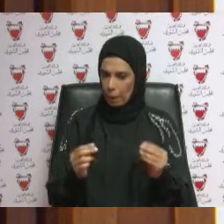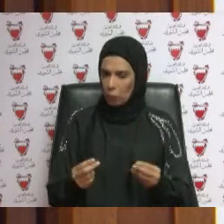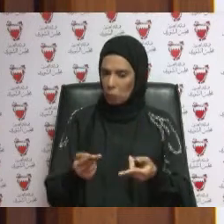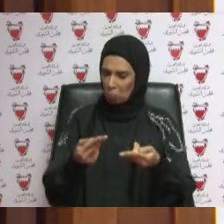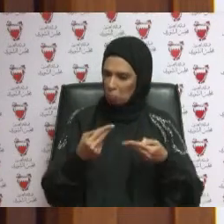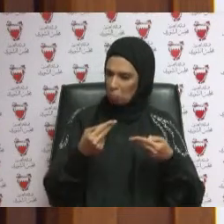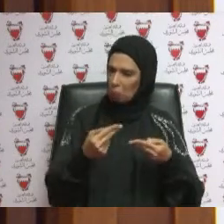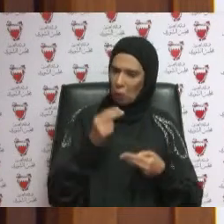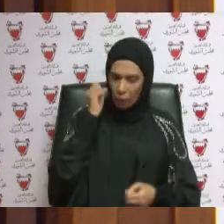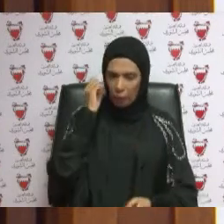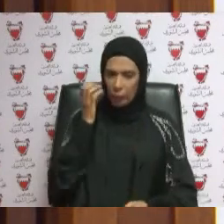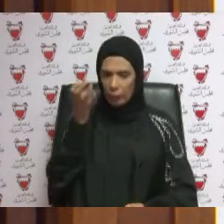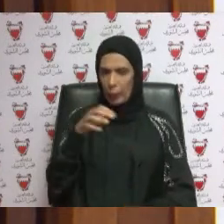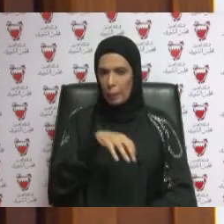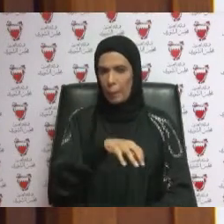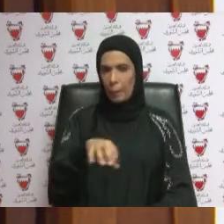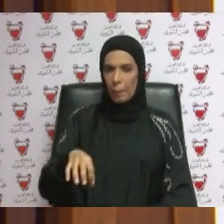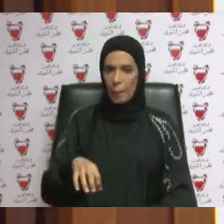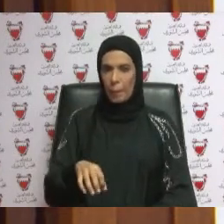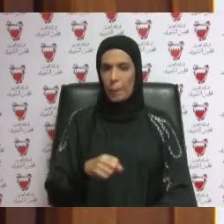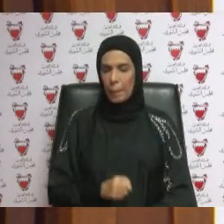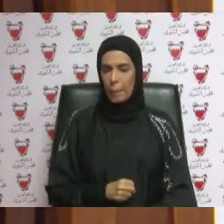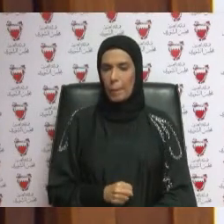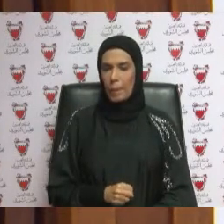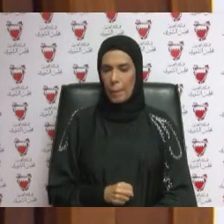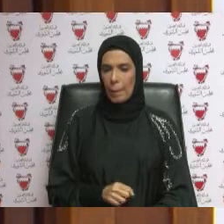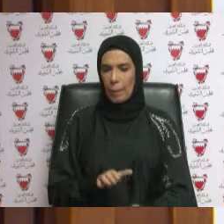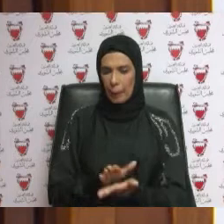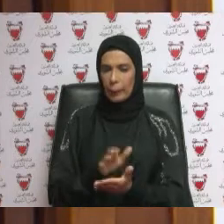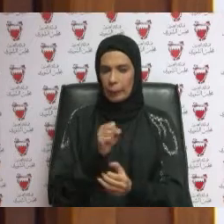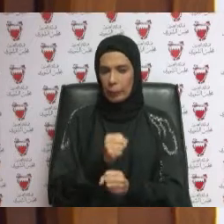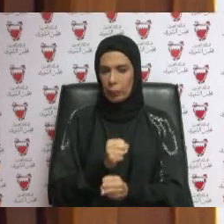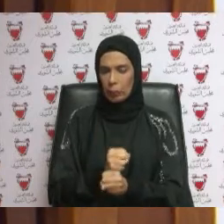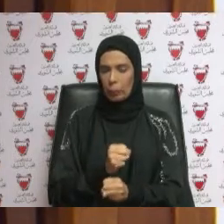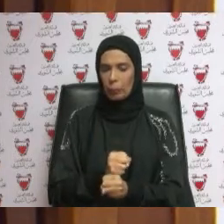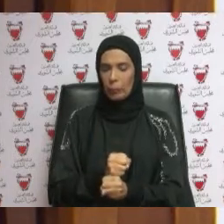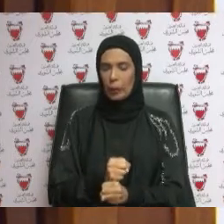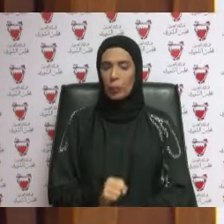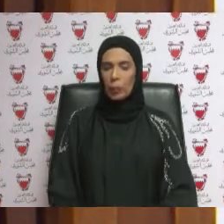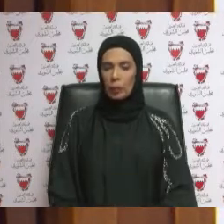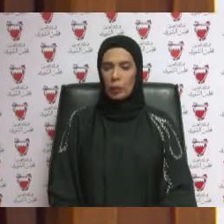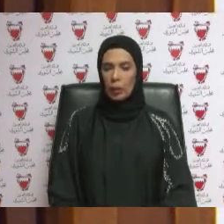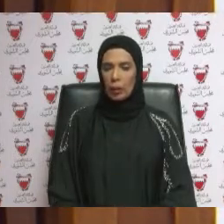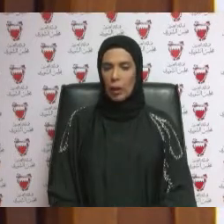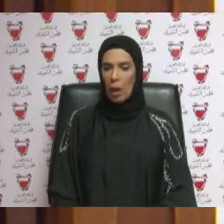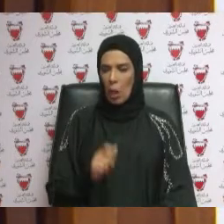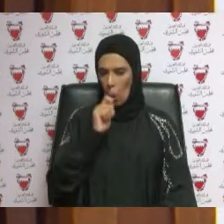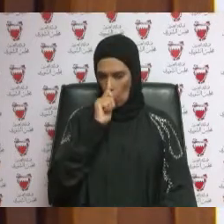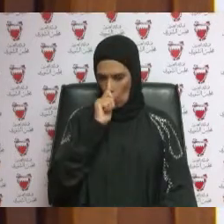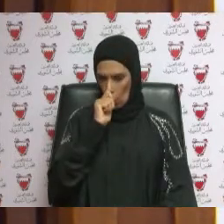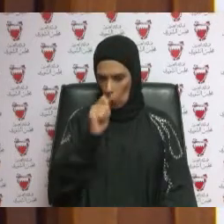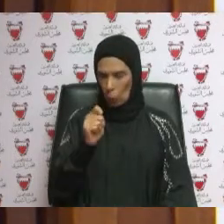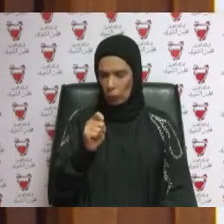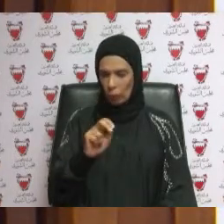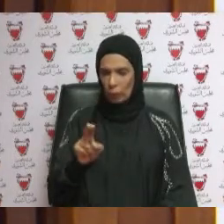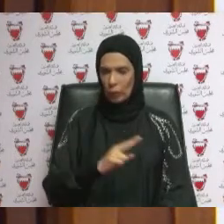الاقتراحات أيضاً من الدول في كيفية عمدة البحرين إلى تطبيق هذه الأمر، اللي هو موجود في قطاع